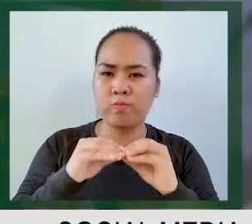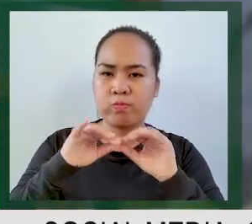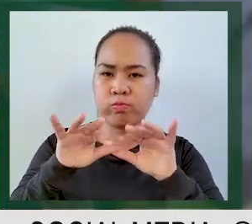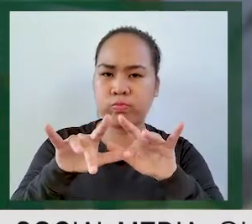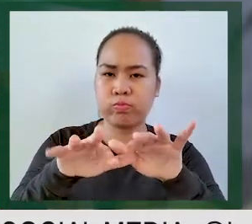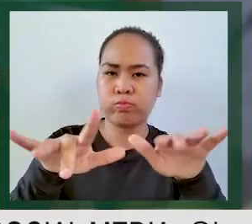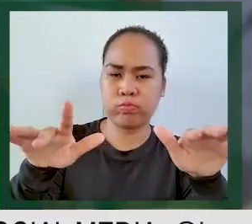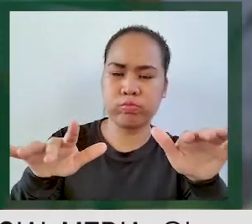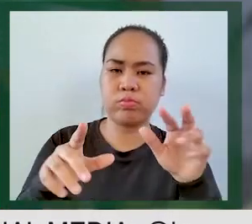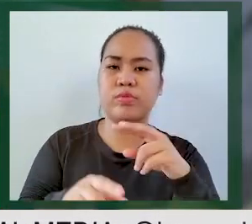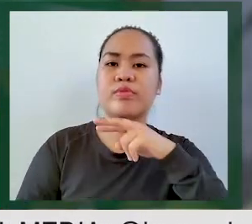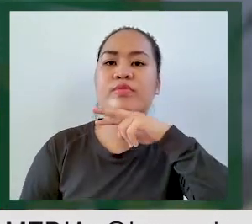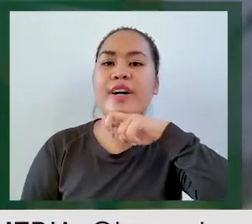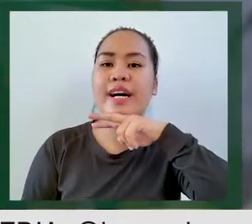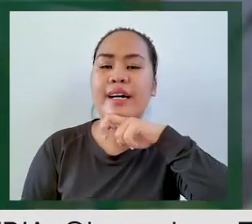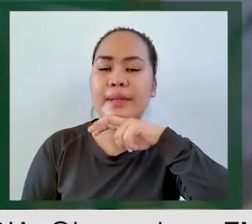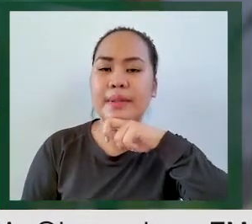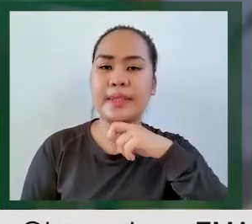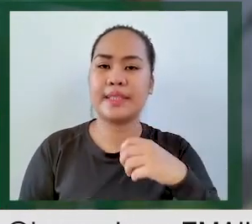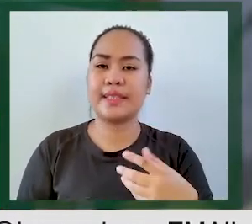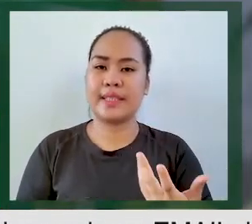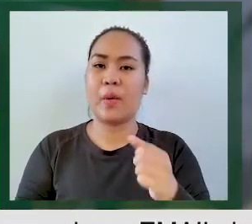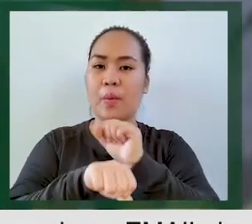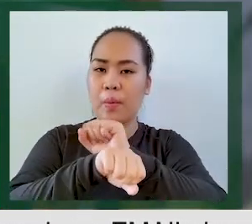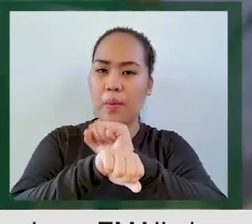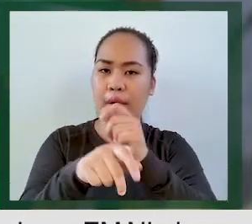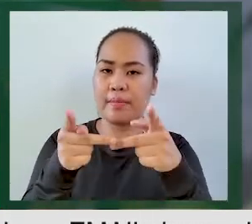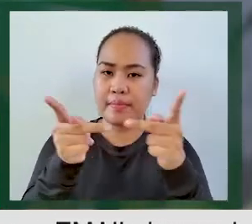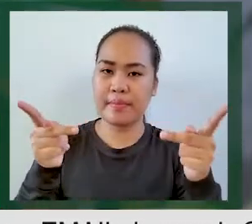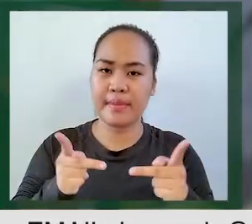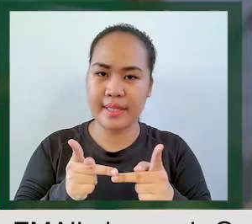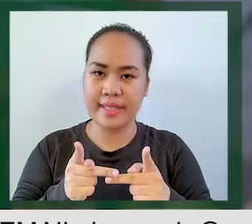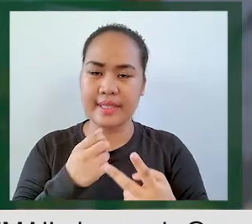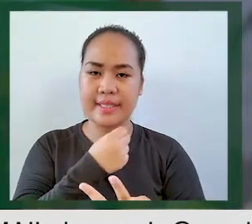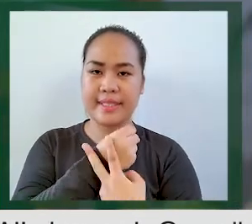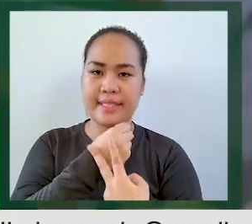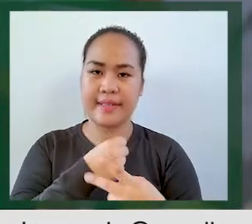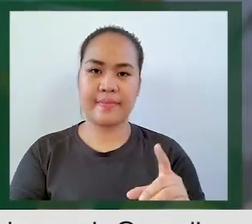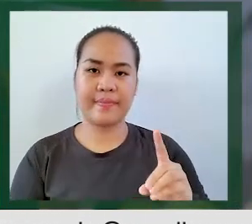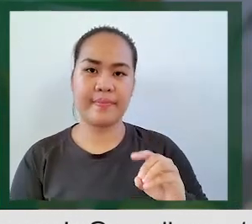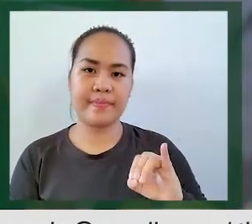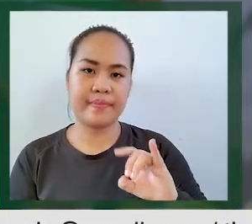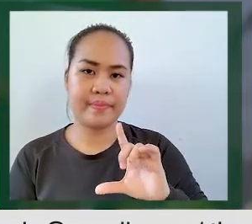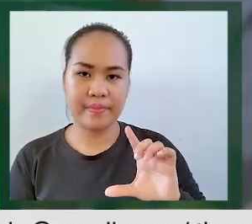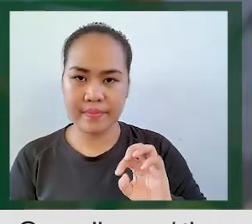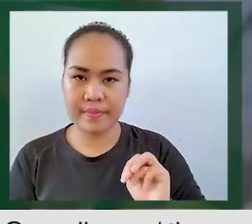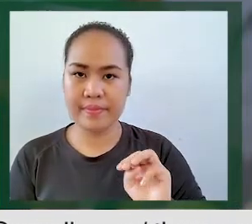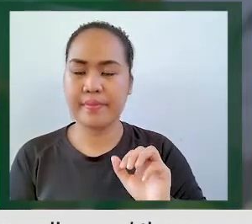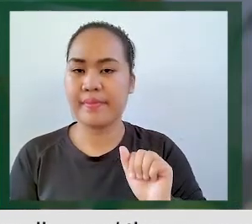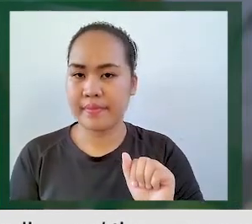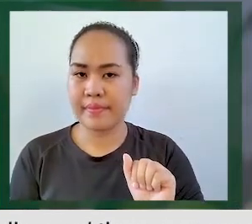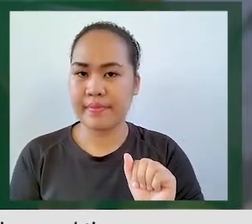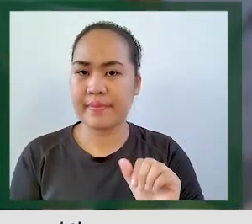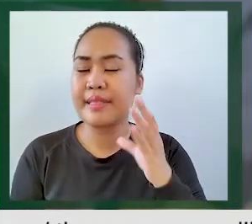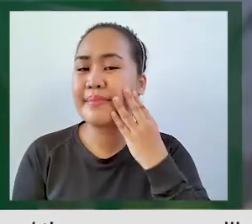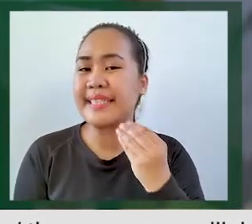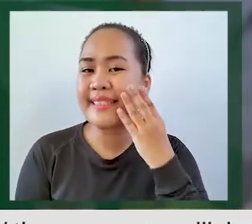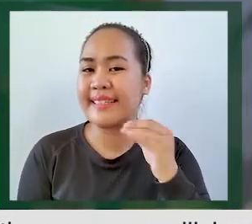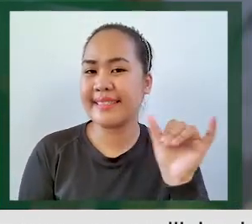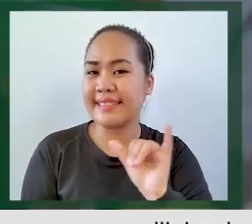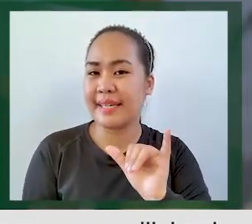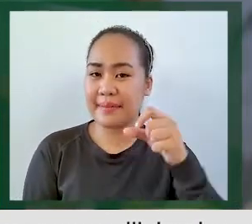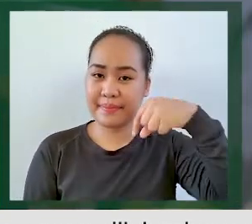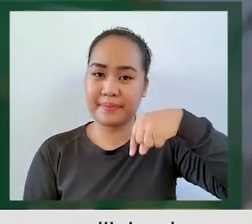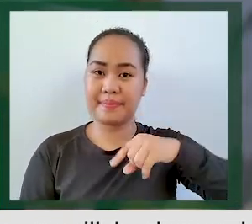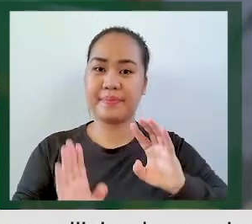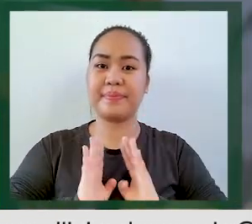no. Karamihan po ng ating active na 30 active cases work related, no, work